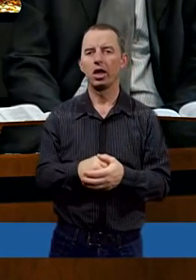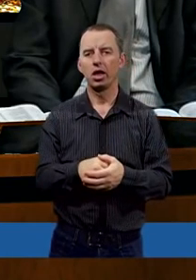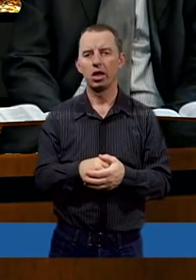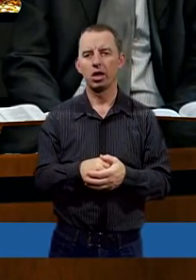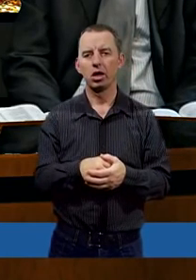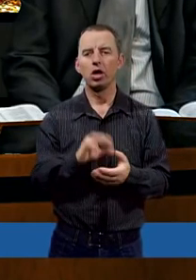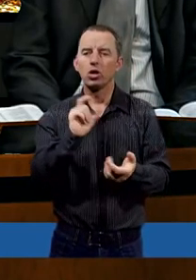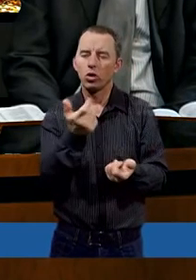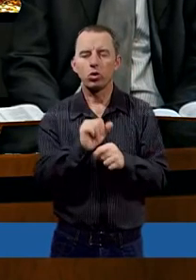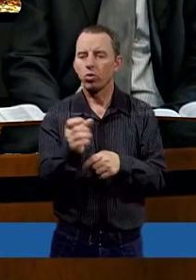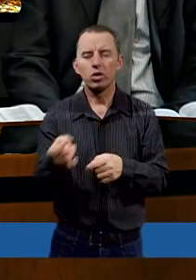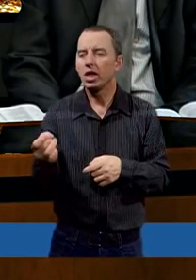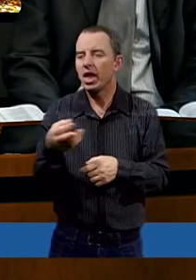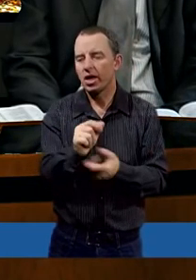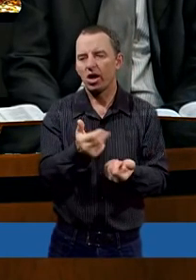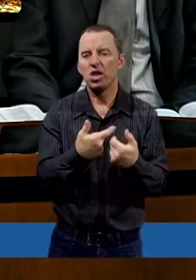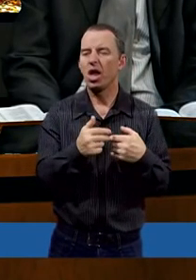coś nie gra.